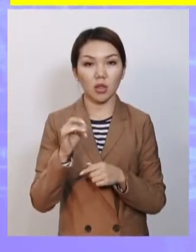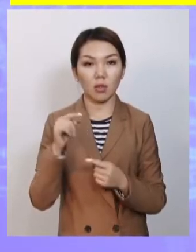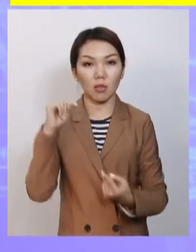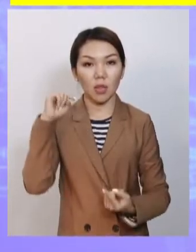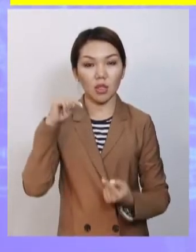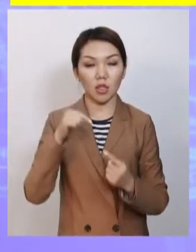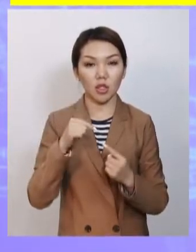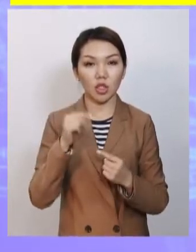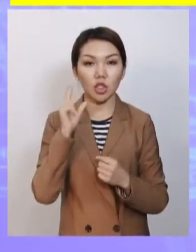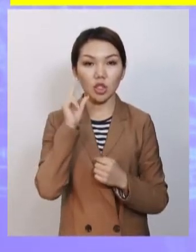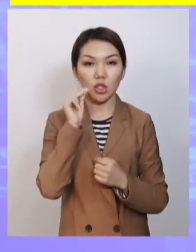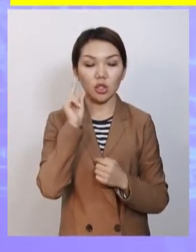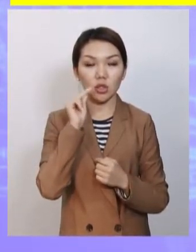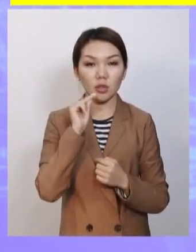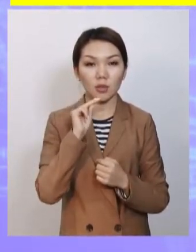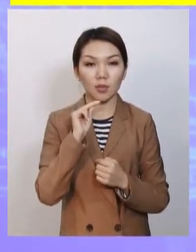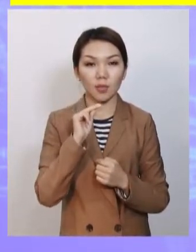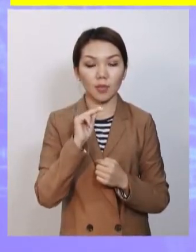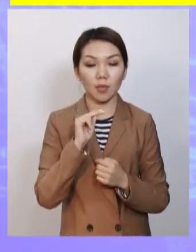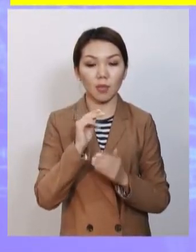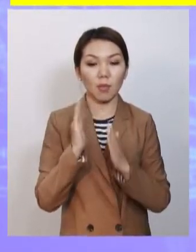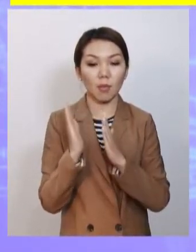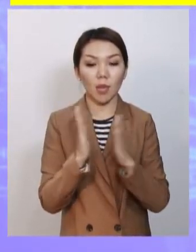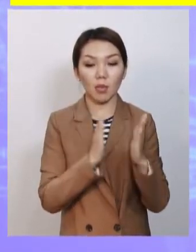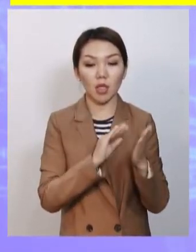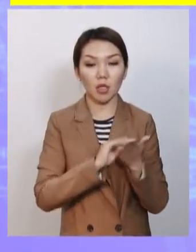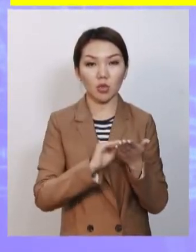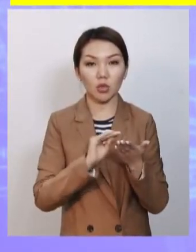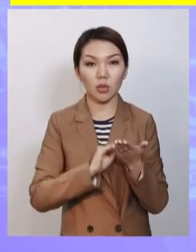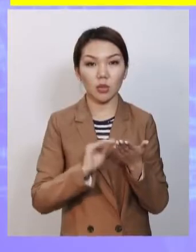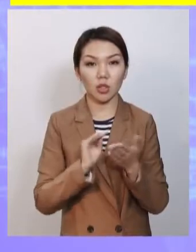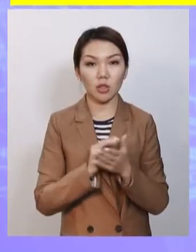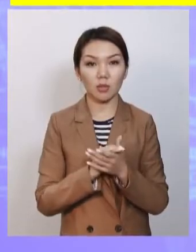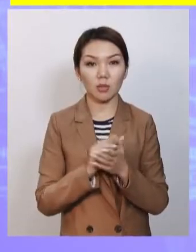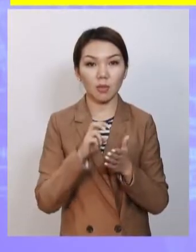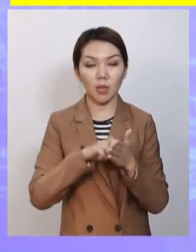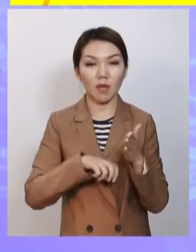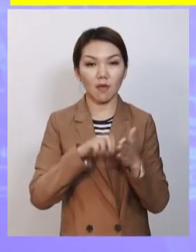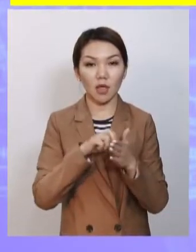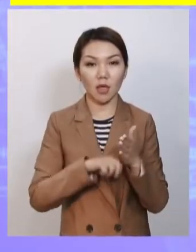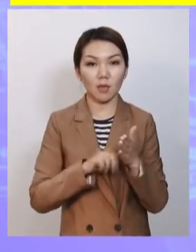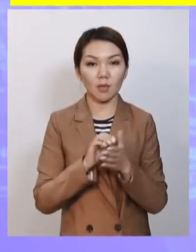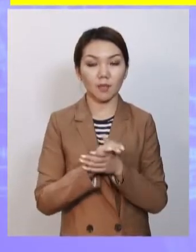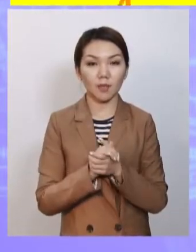выпишите их по порядку проверяем